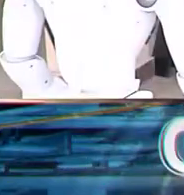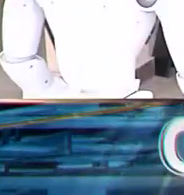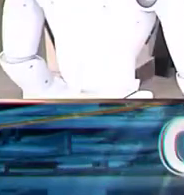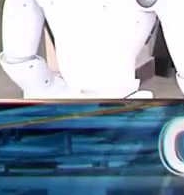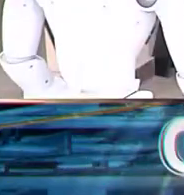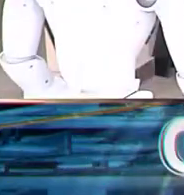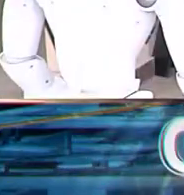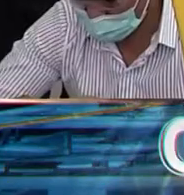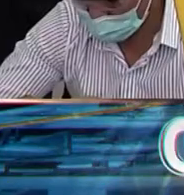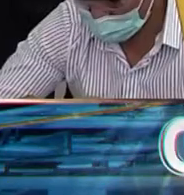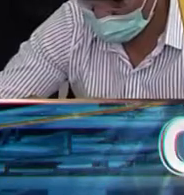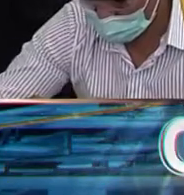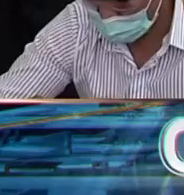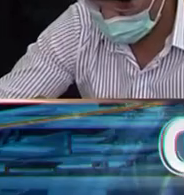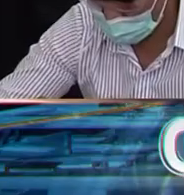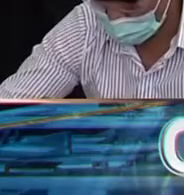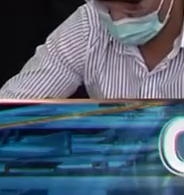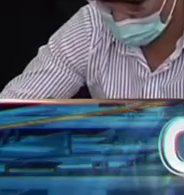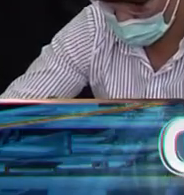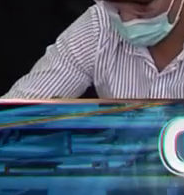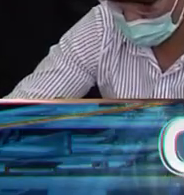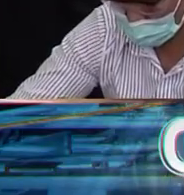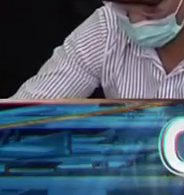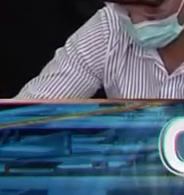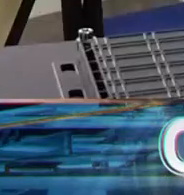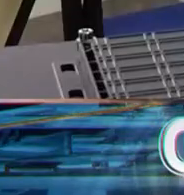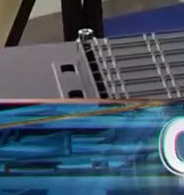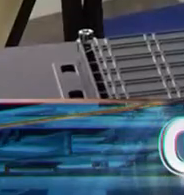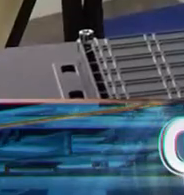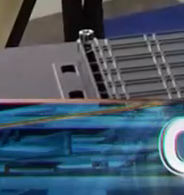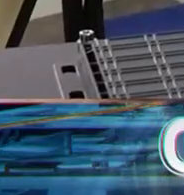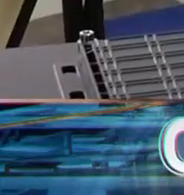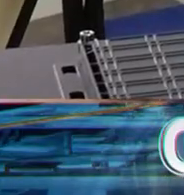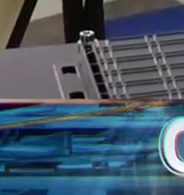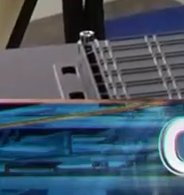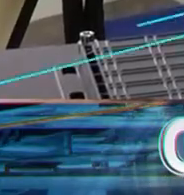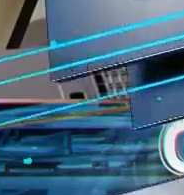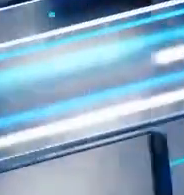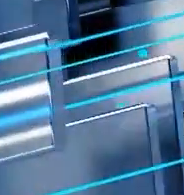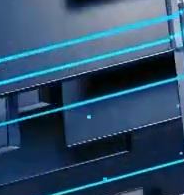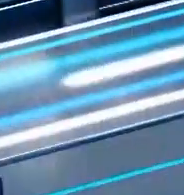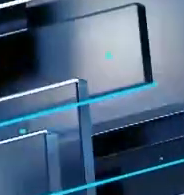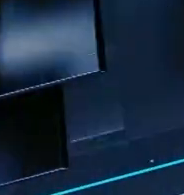Готовы на все 100. Учащиеся колледжи будут осваивать профессию на новейшем оборудовании.